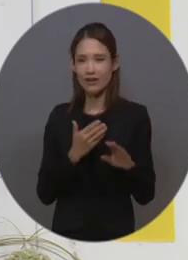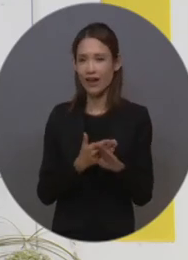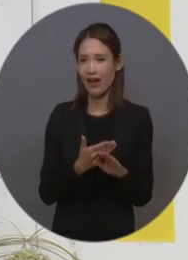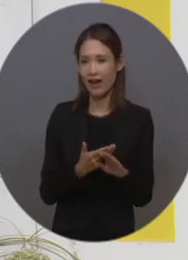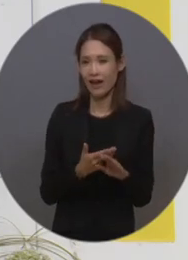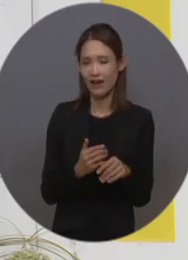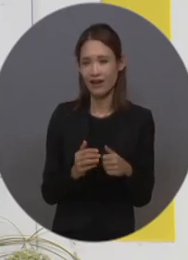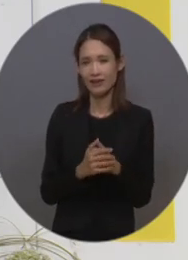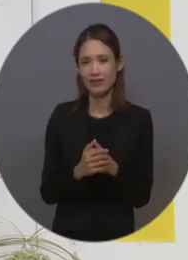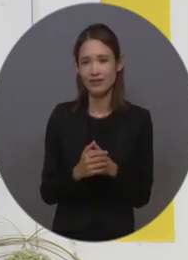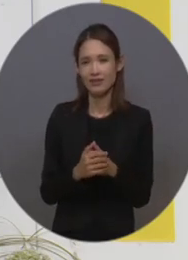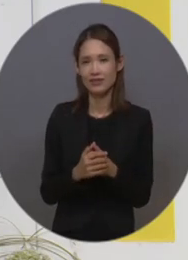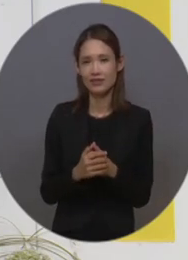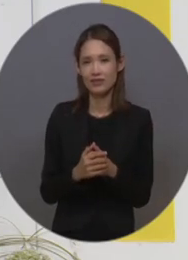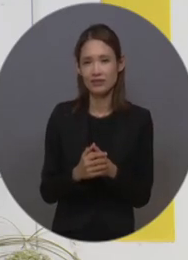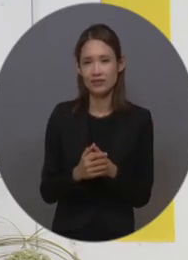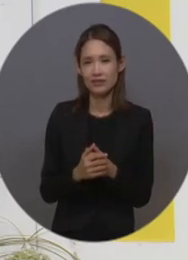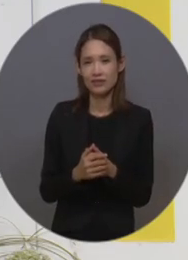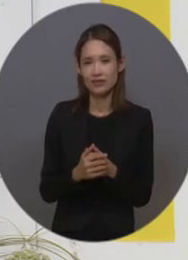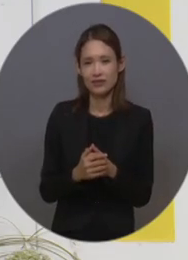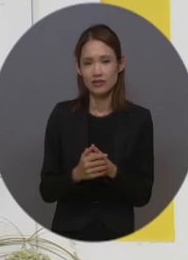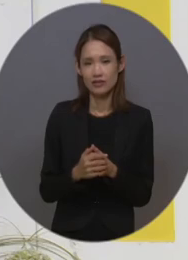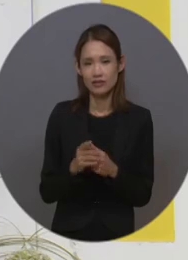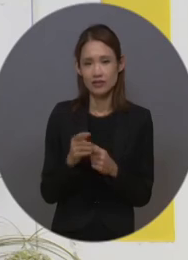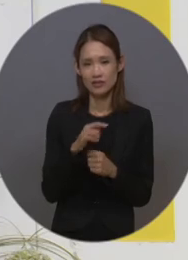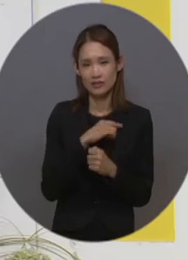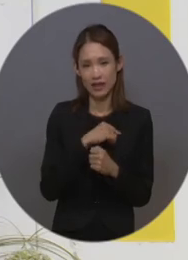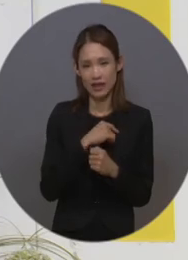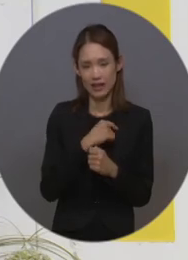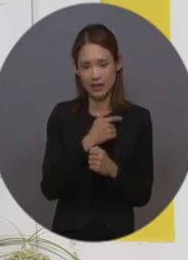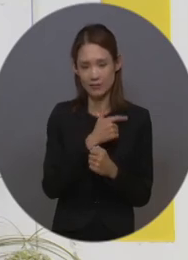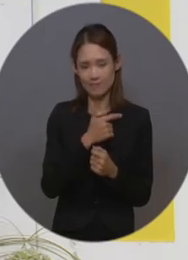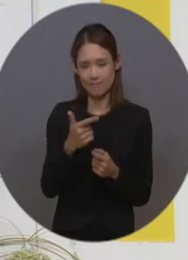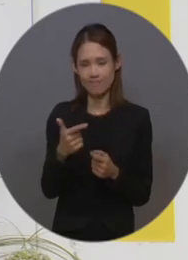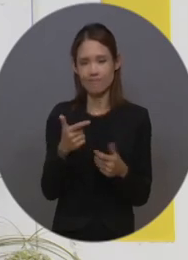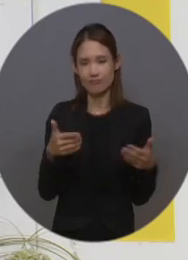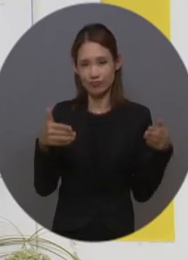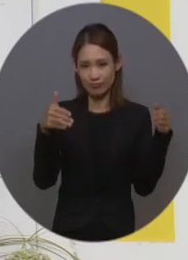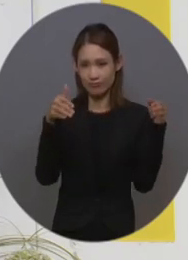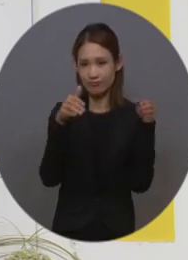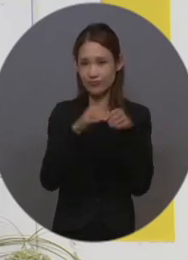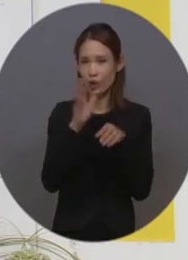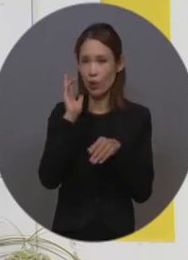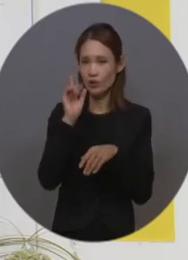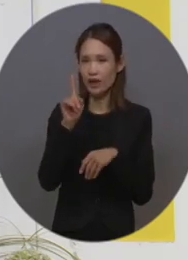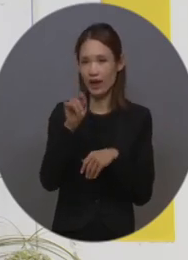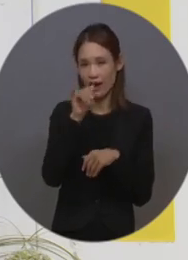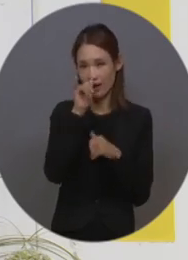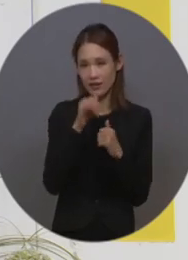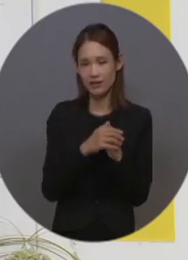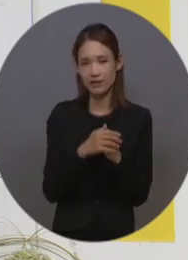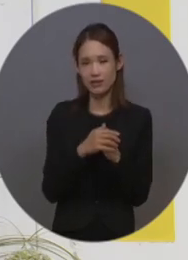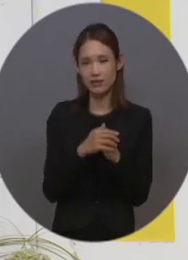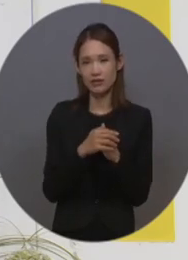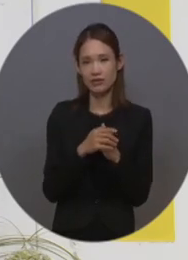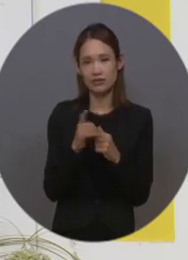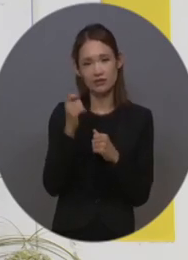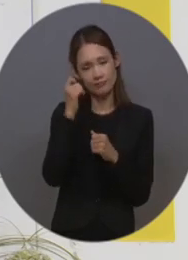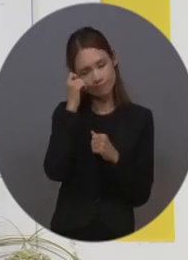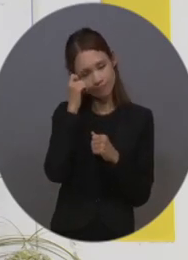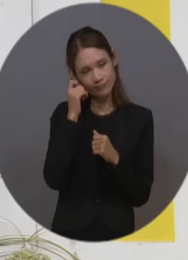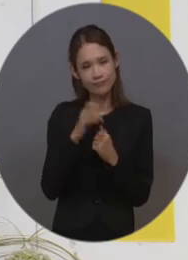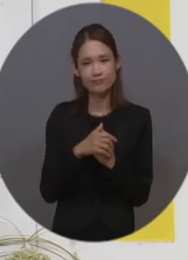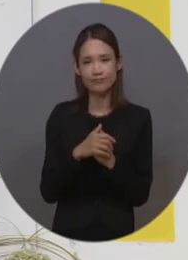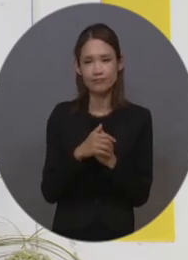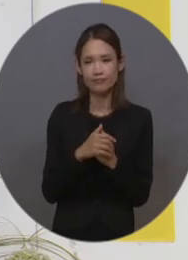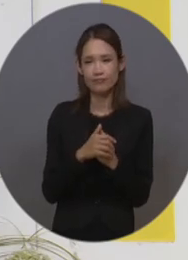차입니다. 엄청 그랬죠. 네. 그래서 거기서 이제 그래도 제일 그 번듯한 호텔이 하나 있어서 네. 거기를 이제 묵었죠.